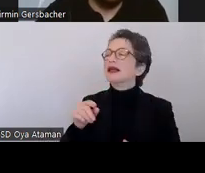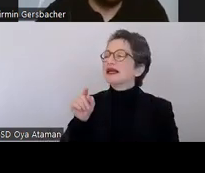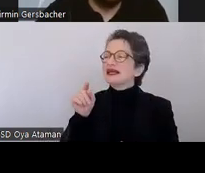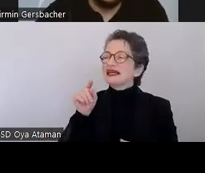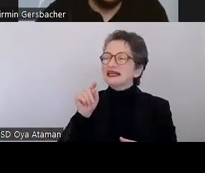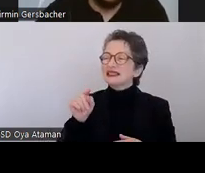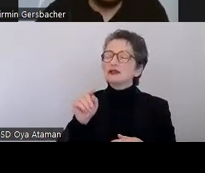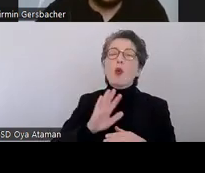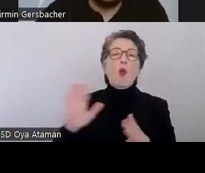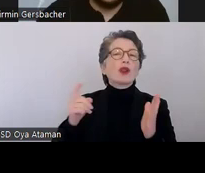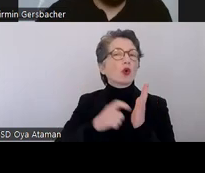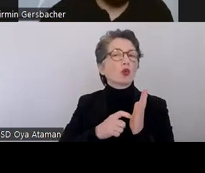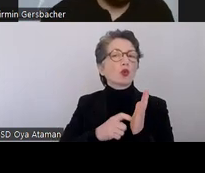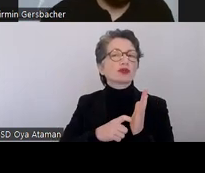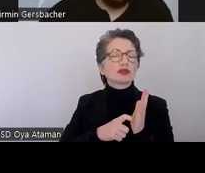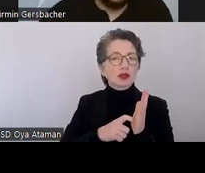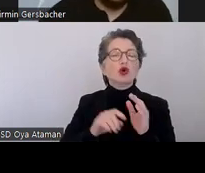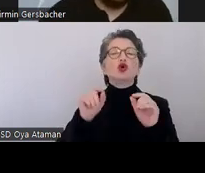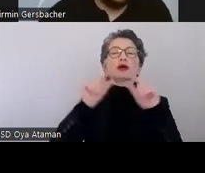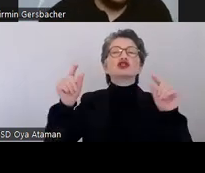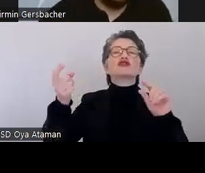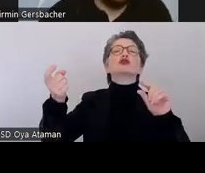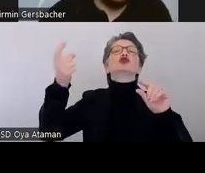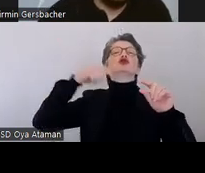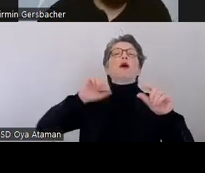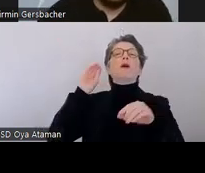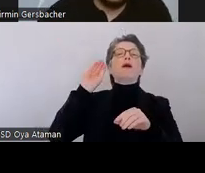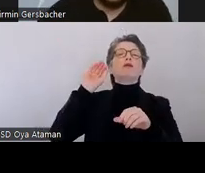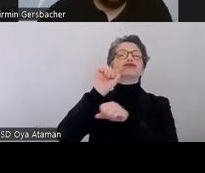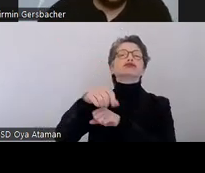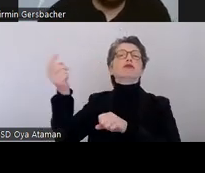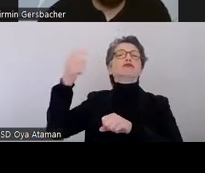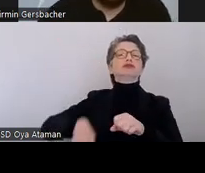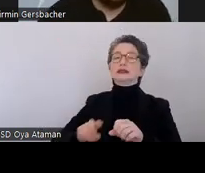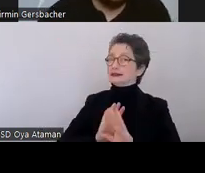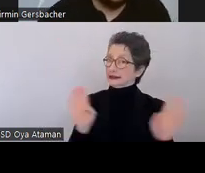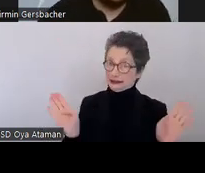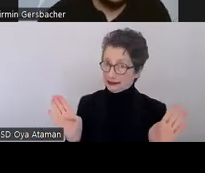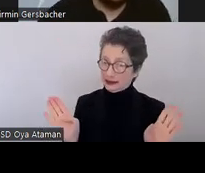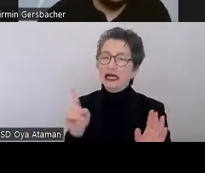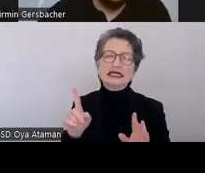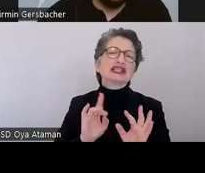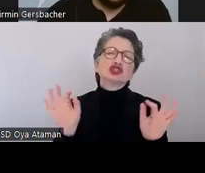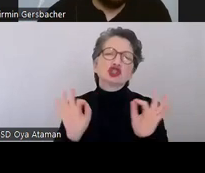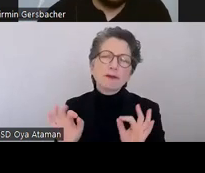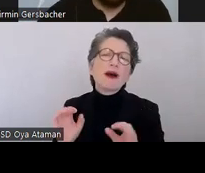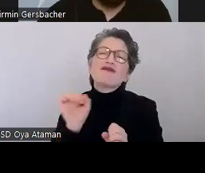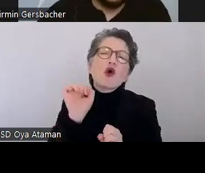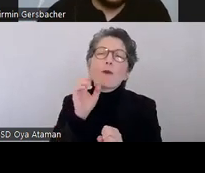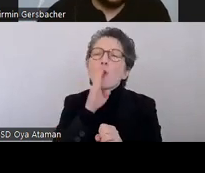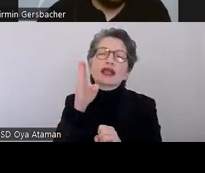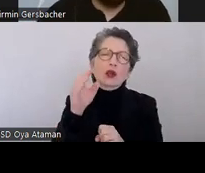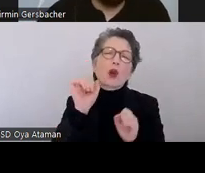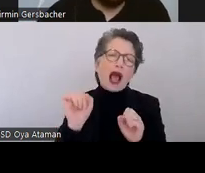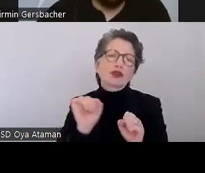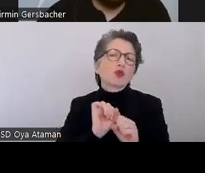übersprungen. Das ist jetzt eher keine so dramatische Barriere. Im Prinzip findet man sich dann auch trotzdem zurecht, aber man